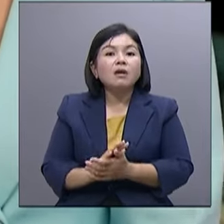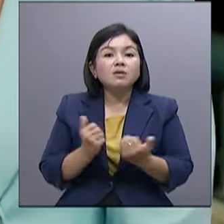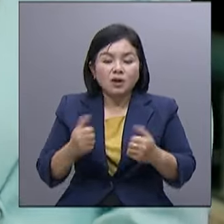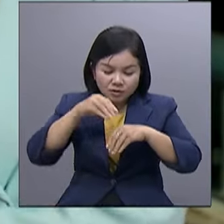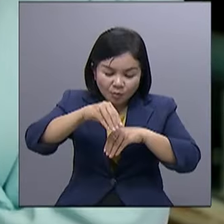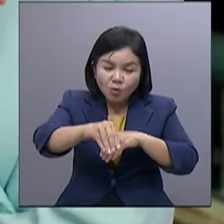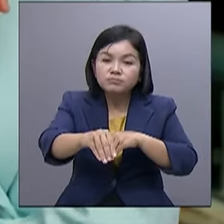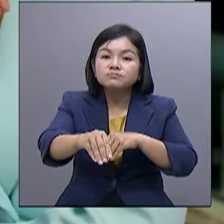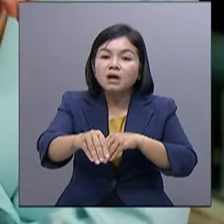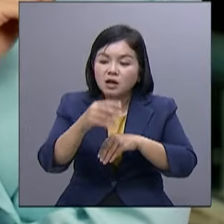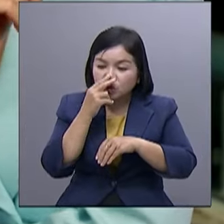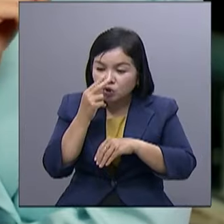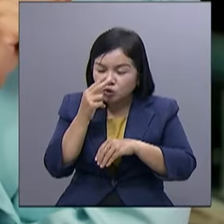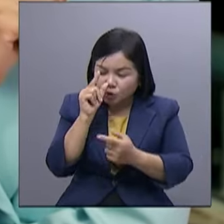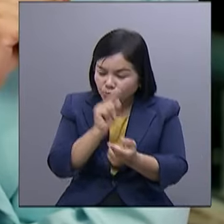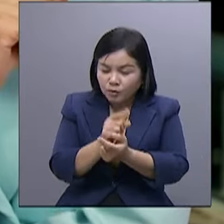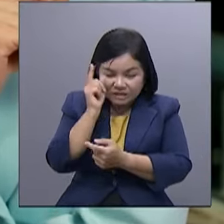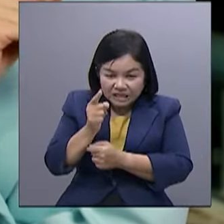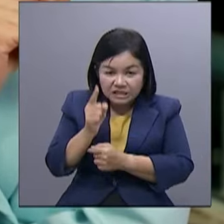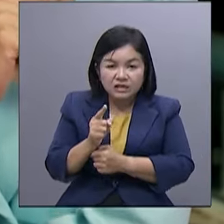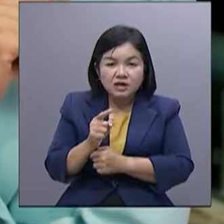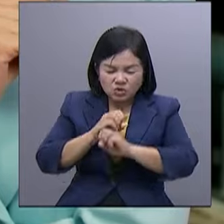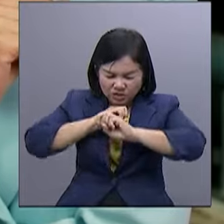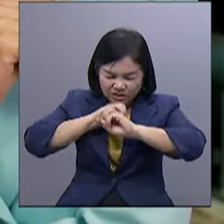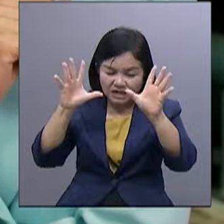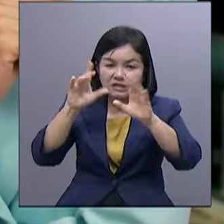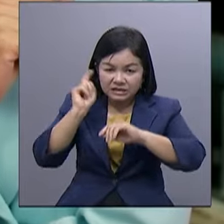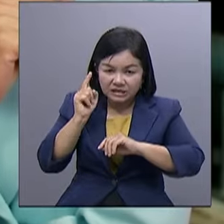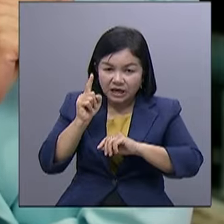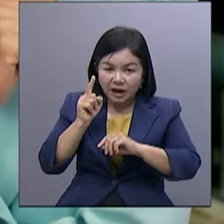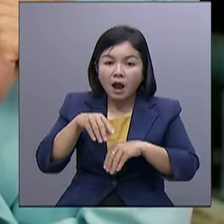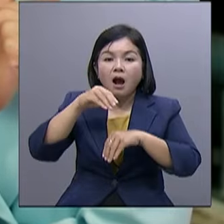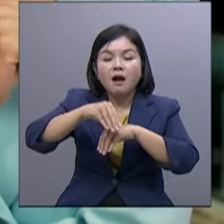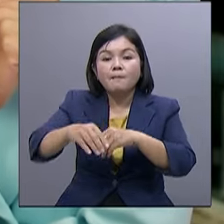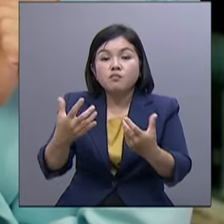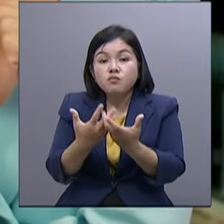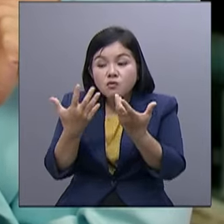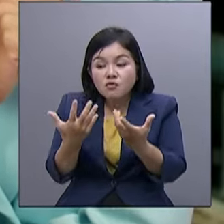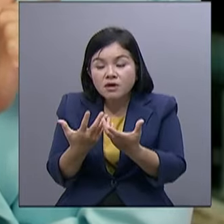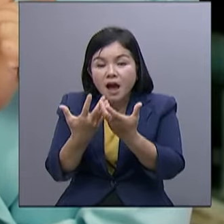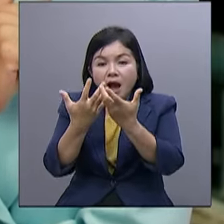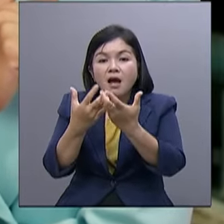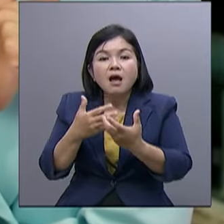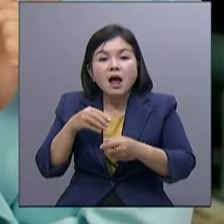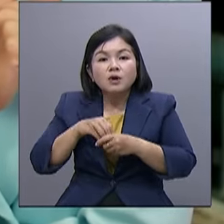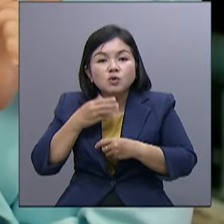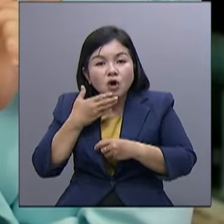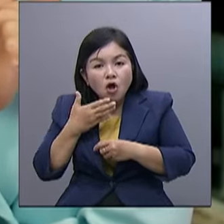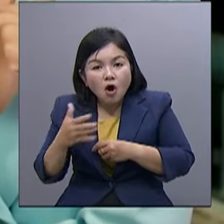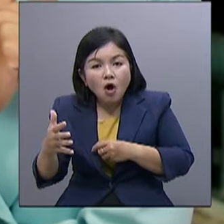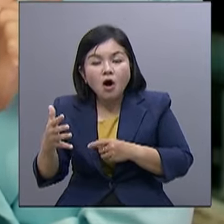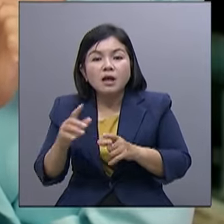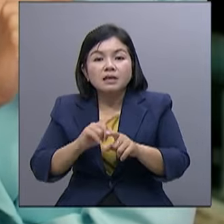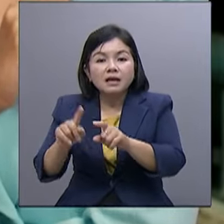จนเราจนจนกว่าเราจะค้นหาวิธีที่มั่นใจได้ว่าจะทำให้การปลูกหญ้าเป็นการปลูกอย่างยั่งยืนไม่แย่งเม็ดเมล็ด